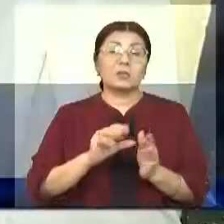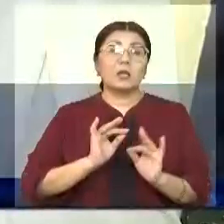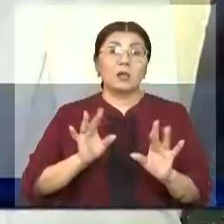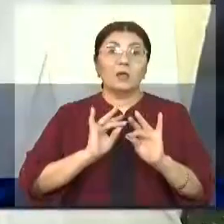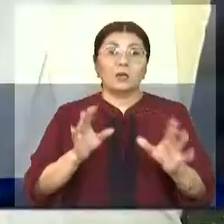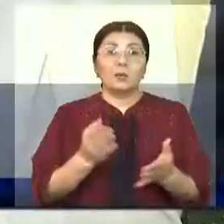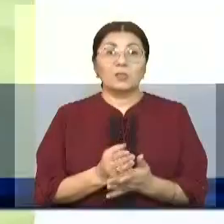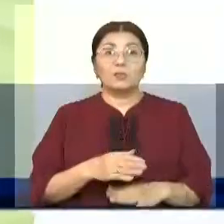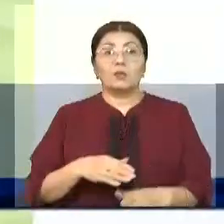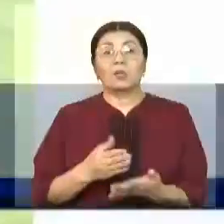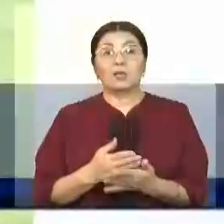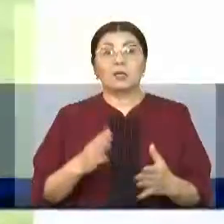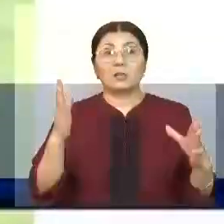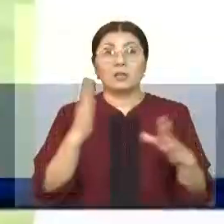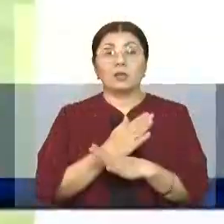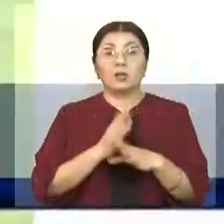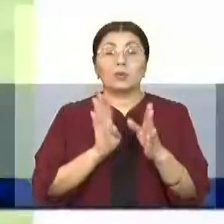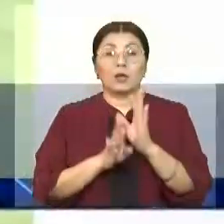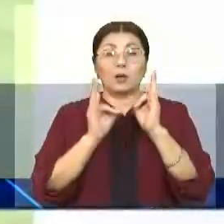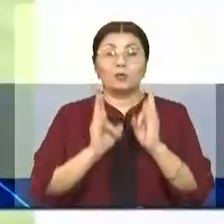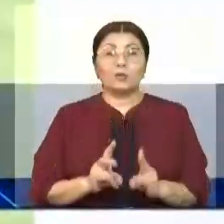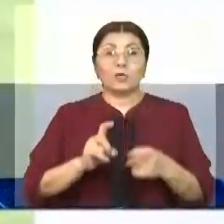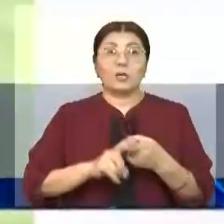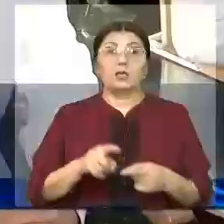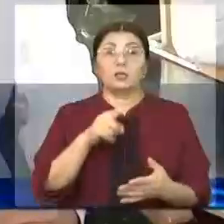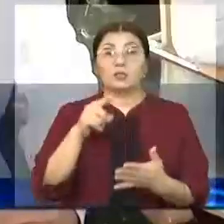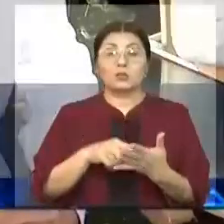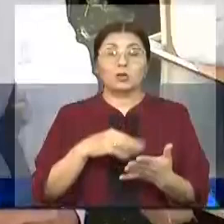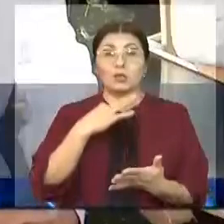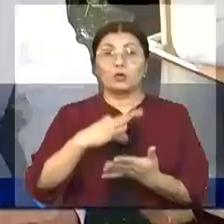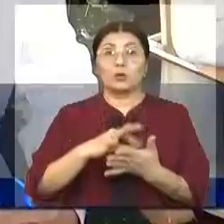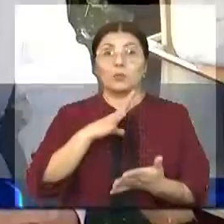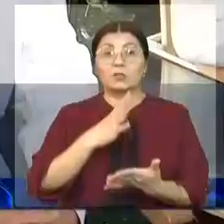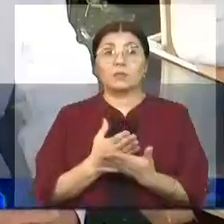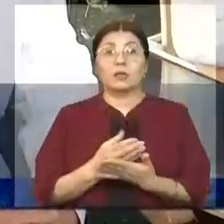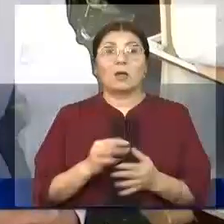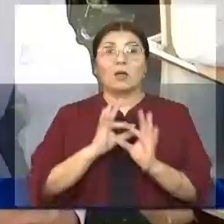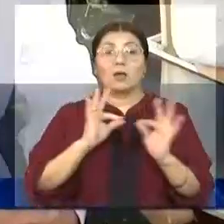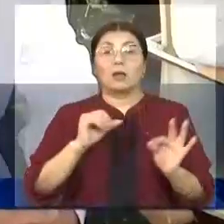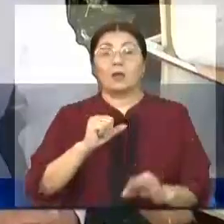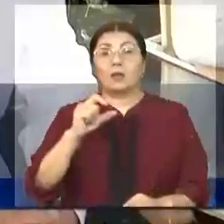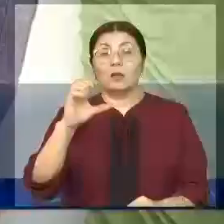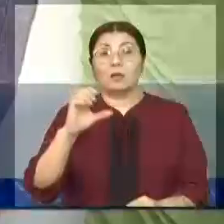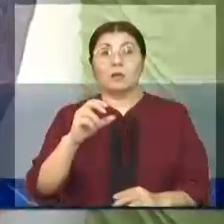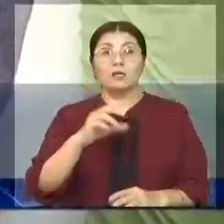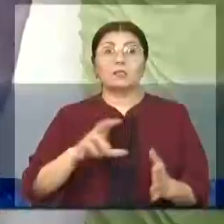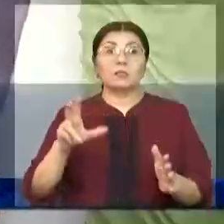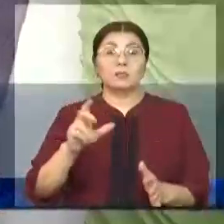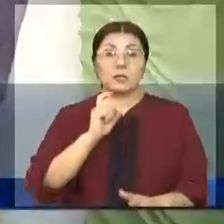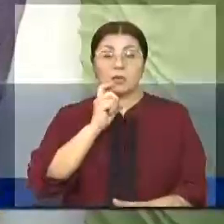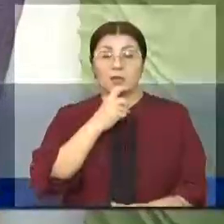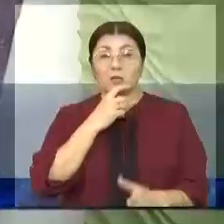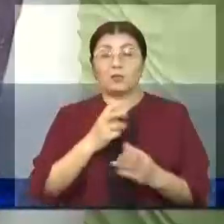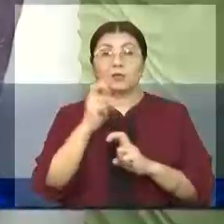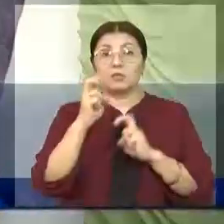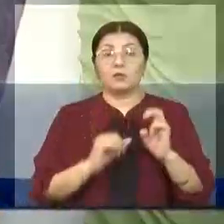алмасты. Көпті толғандырған экологиялық қауіпсіздікке қатысты сұрақтарға жауап берді. Атом электр станциясы экономиканың